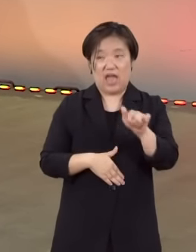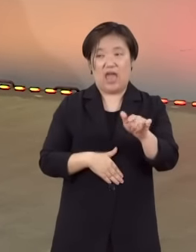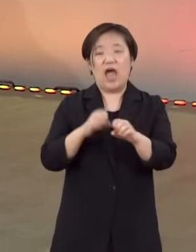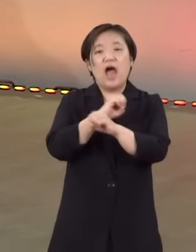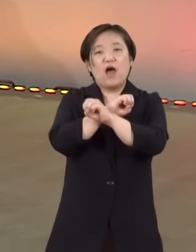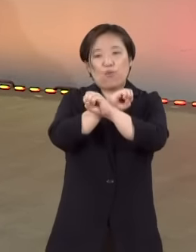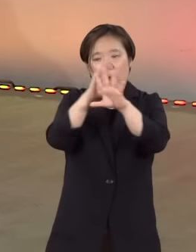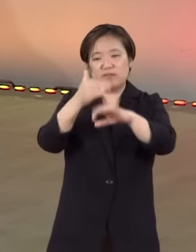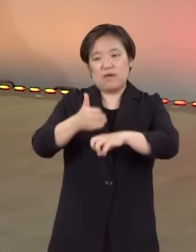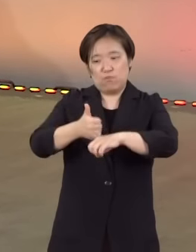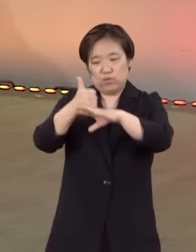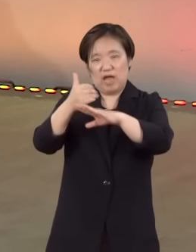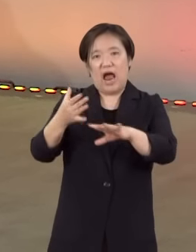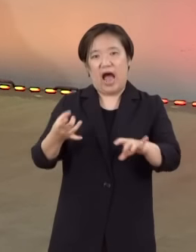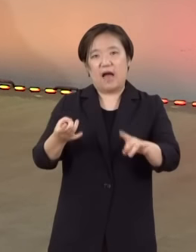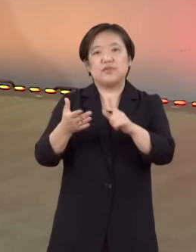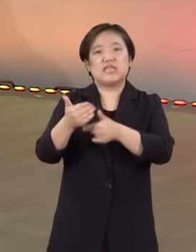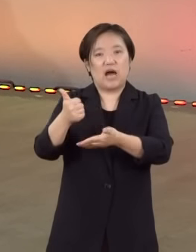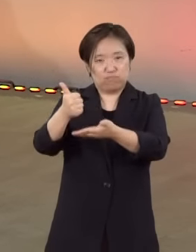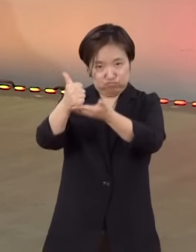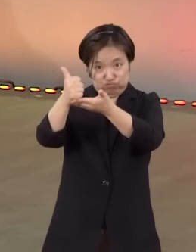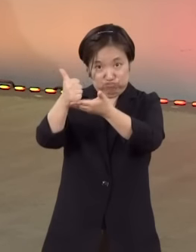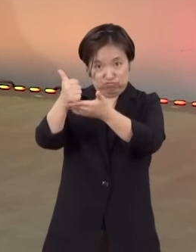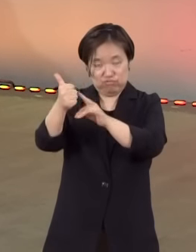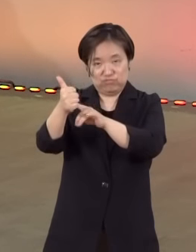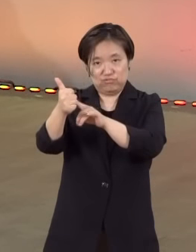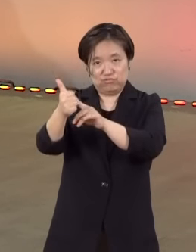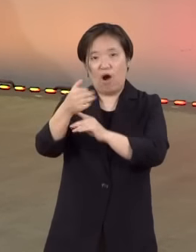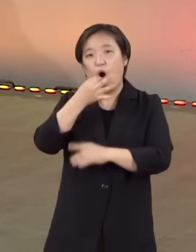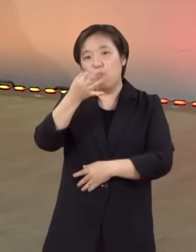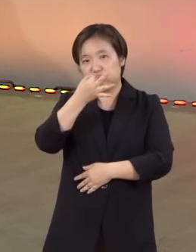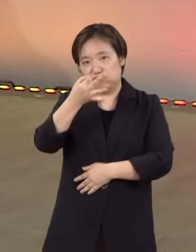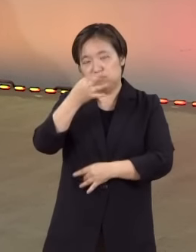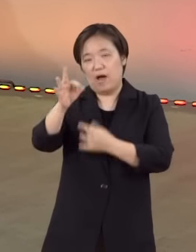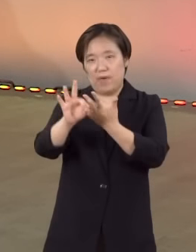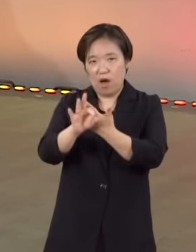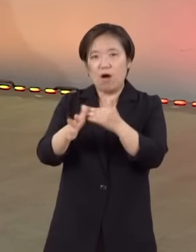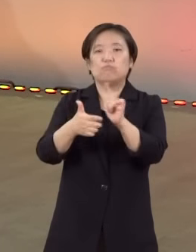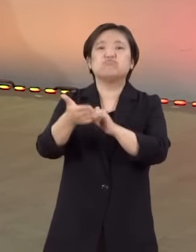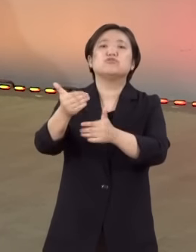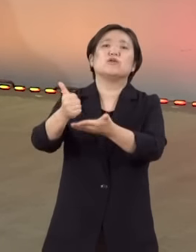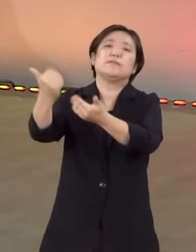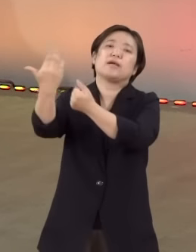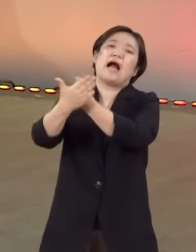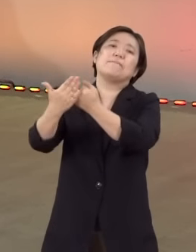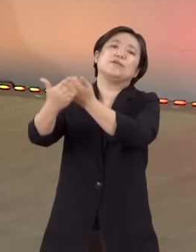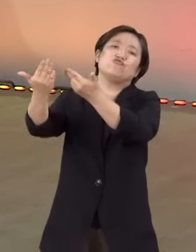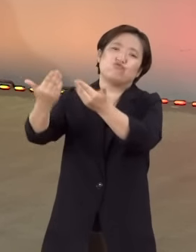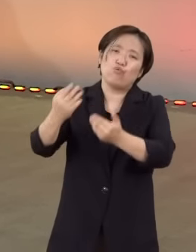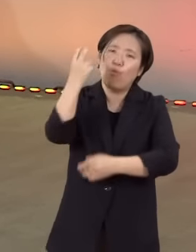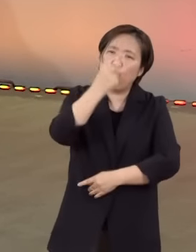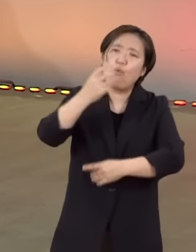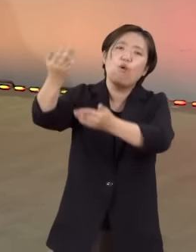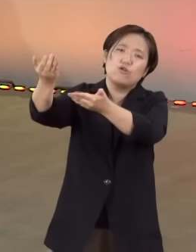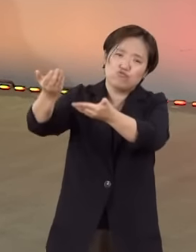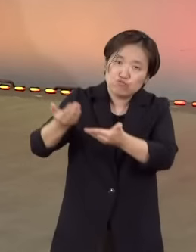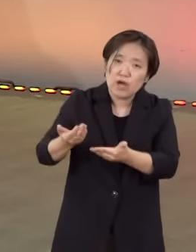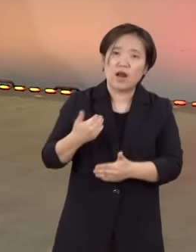하면 반드시 부처님이 보호해 주신다고 말씀을 해주신 기억이